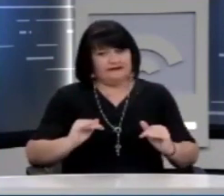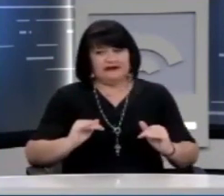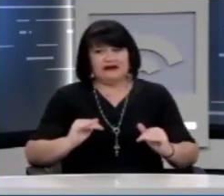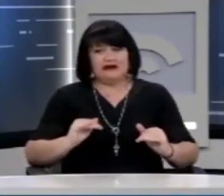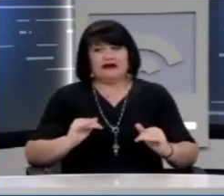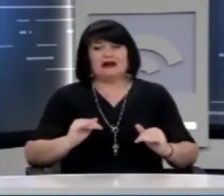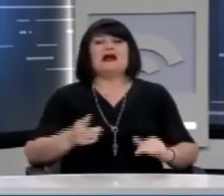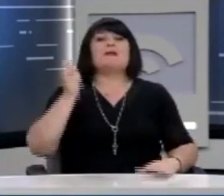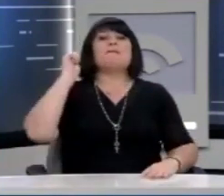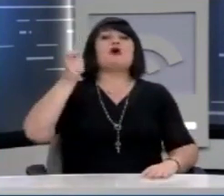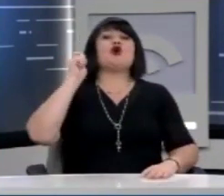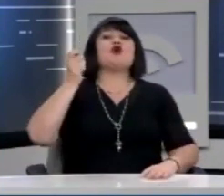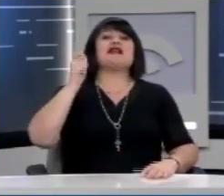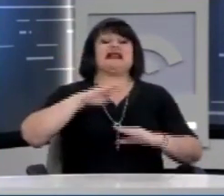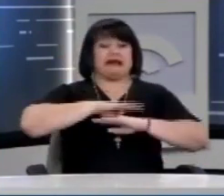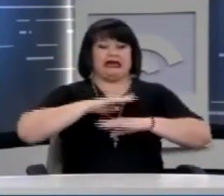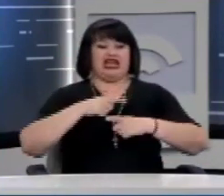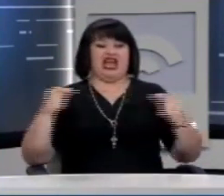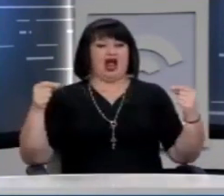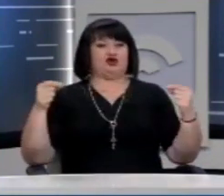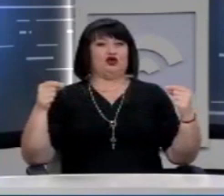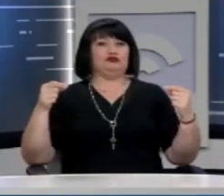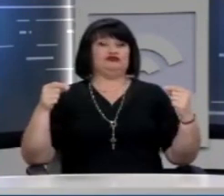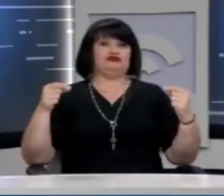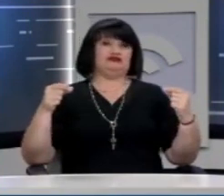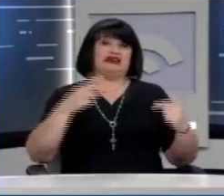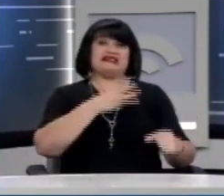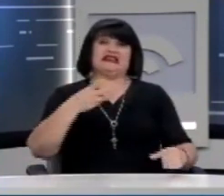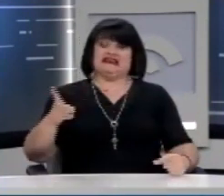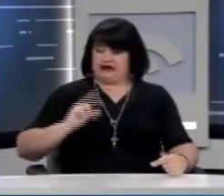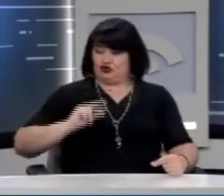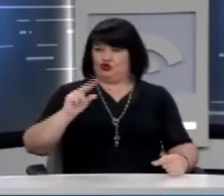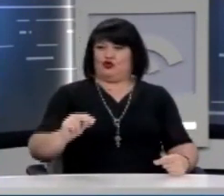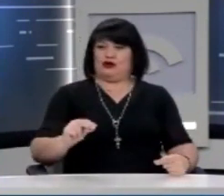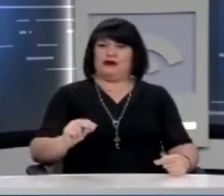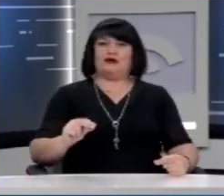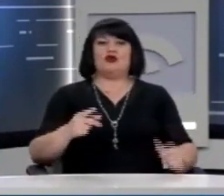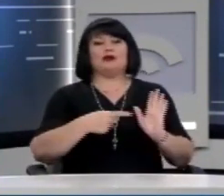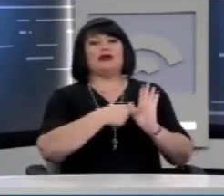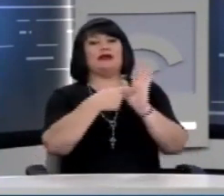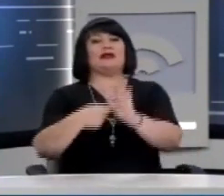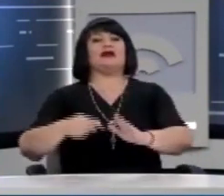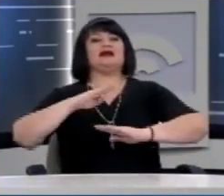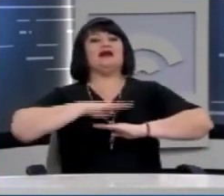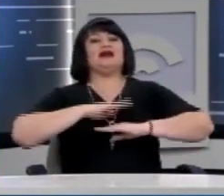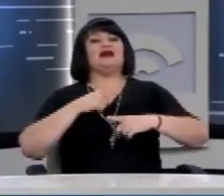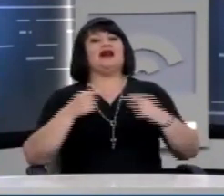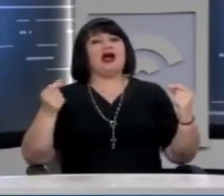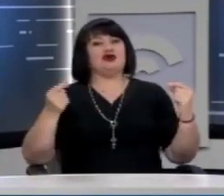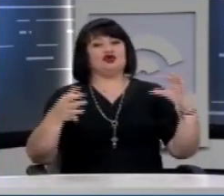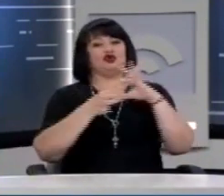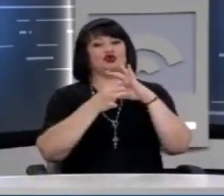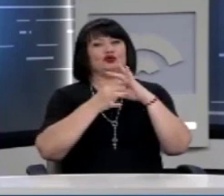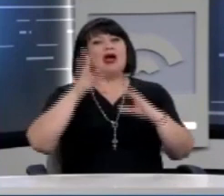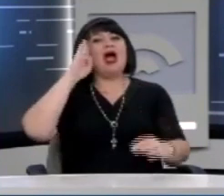την πολιτική σημεοφόρου του ΝΑΤΟ, της κυβέρνησης του ΣΥΡΙΖΑ δηλαδή, και εμφανίζει το ΝΑΤΟ και ιδιαίτερα τη συνεργασία